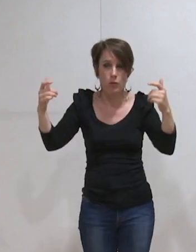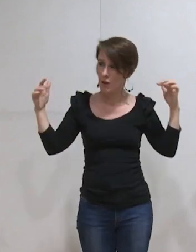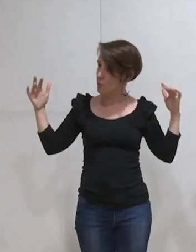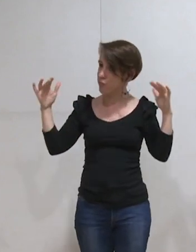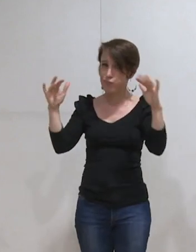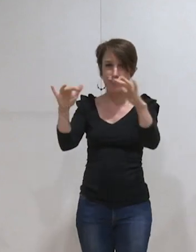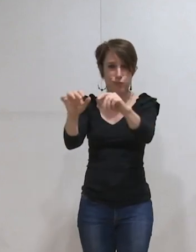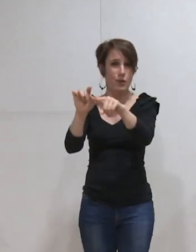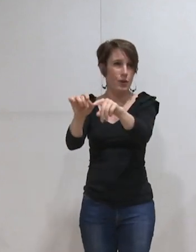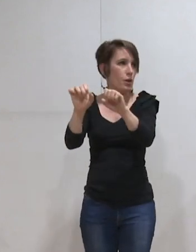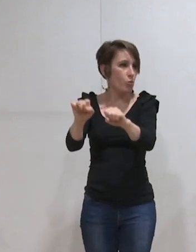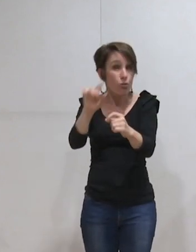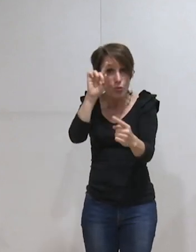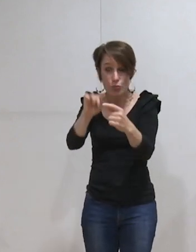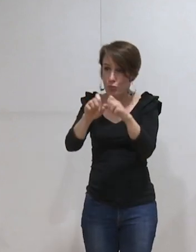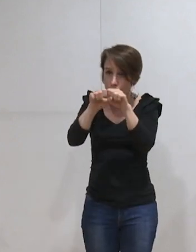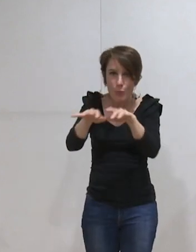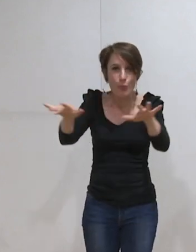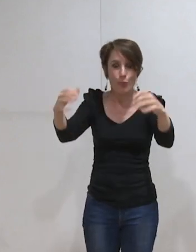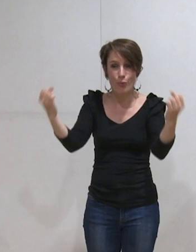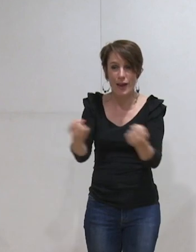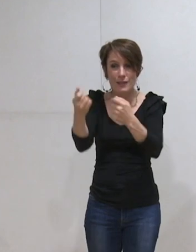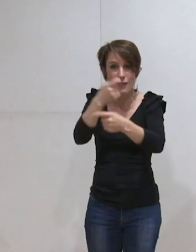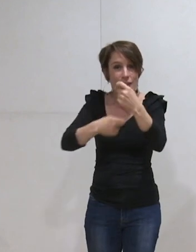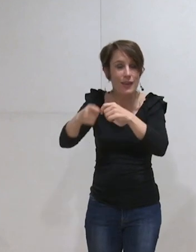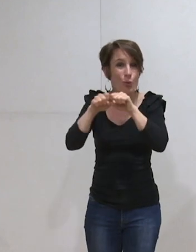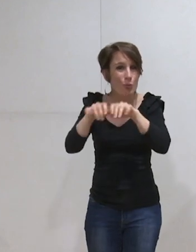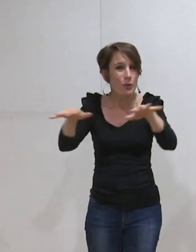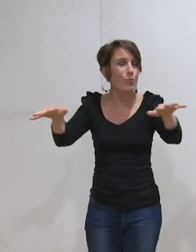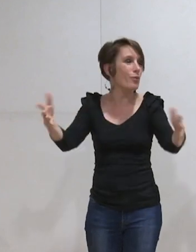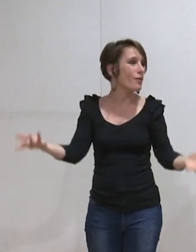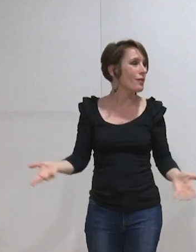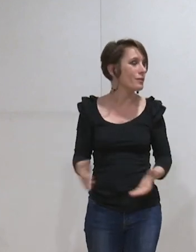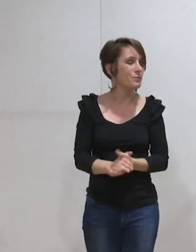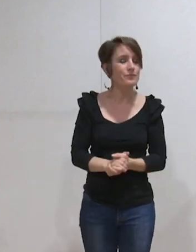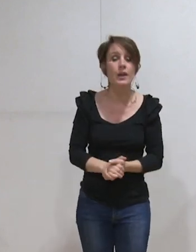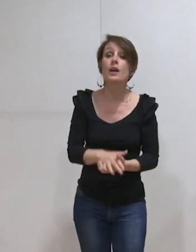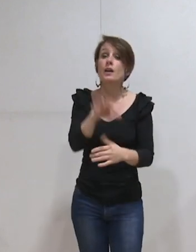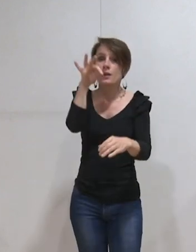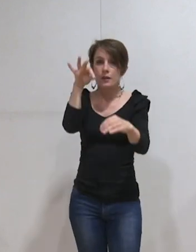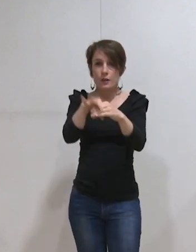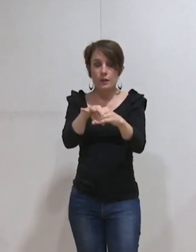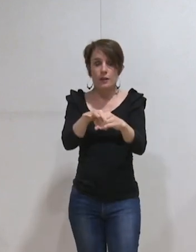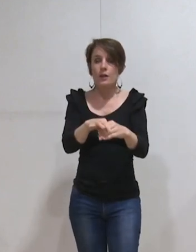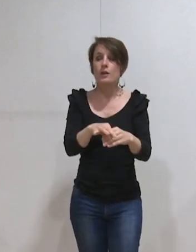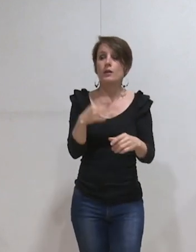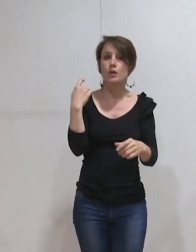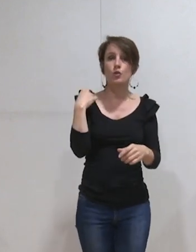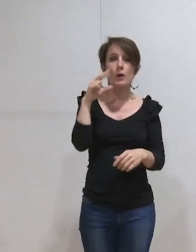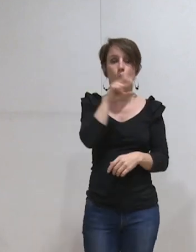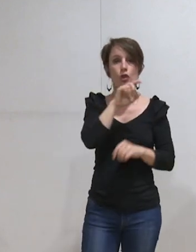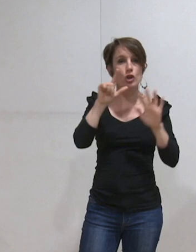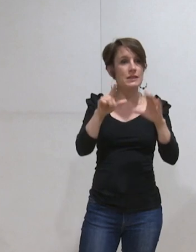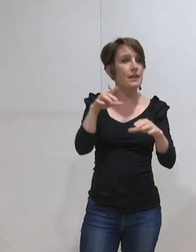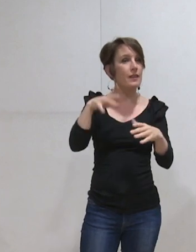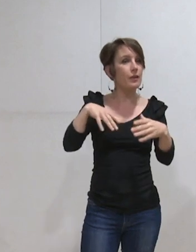le l'activité économique de l'agglomération je mets cette délibération au voix délibération numéro 37 qui ne